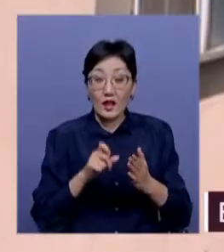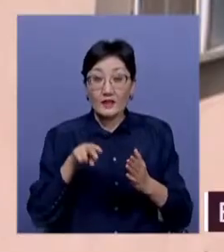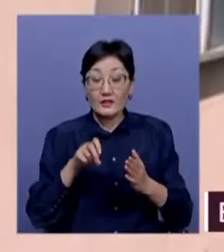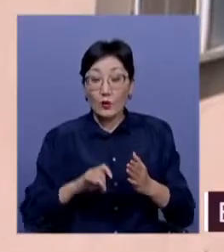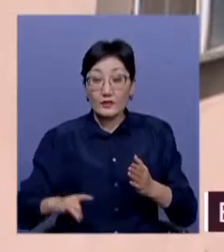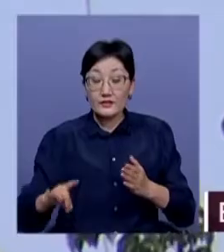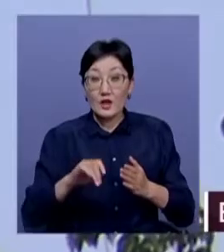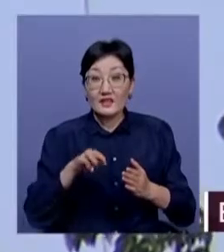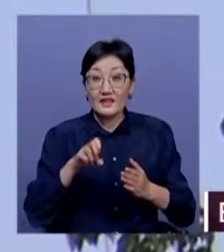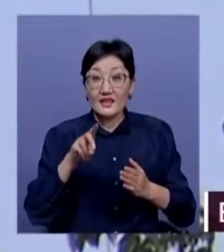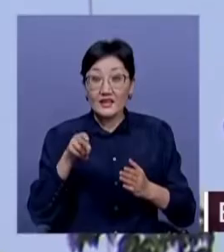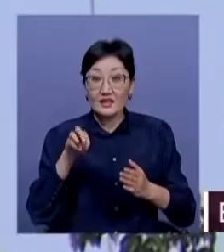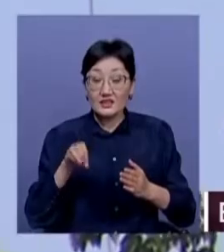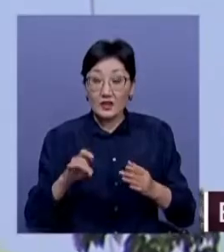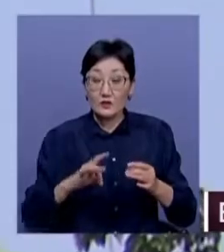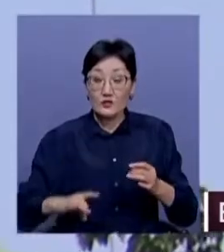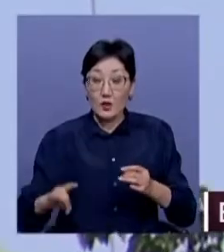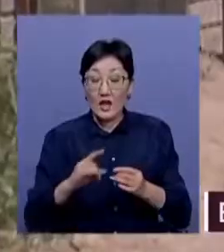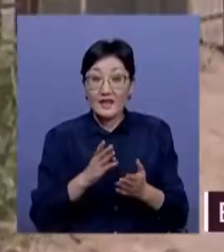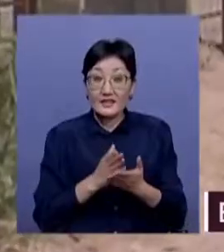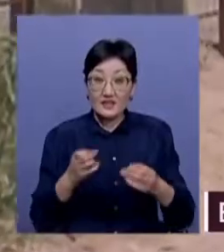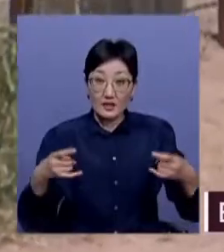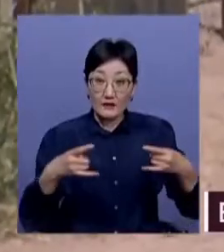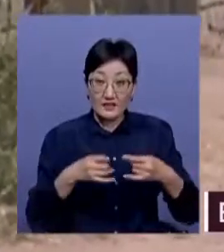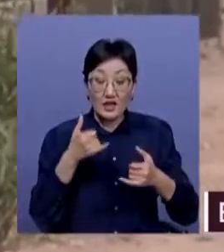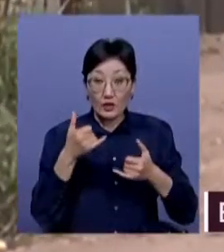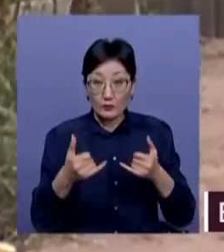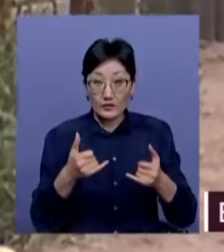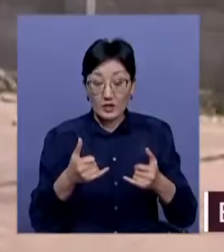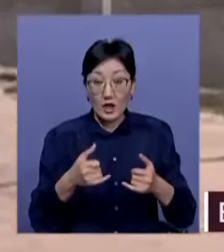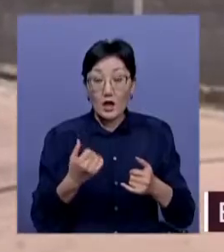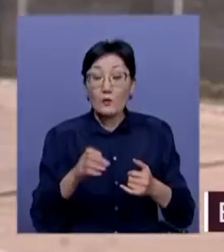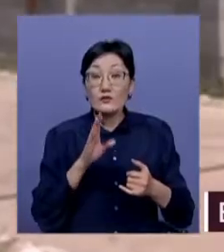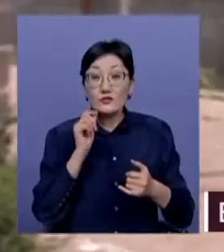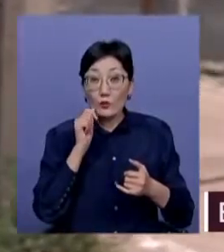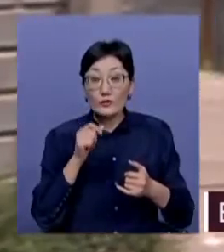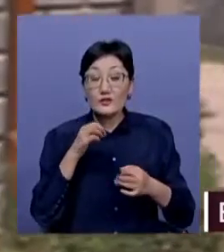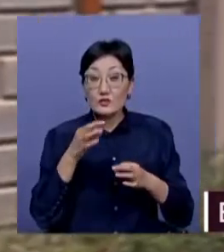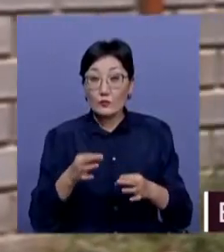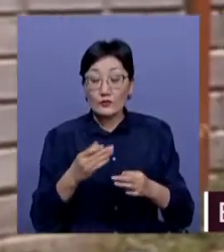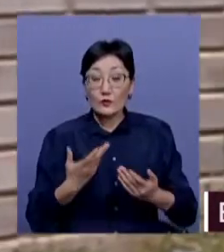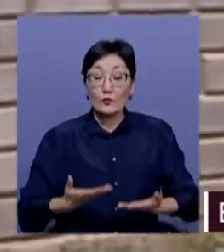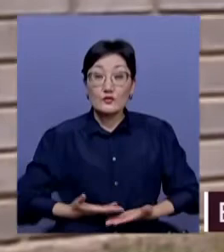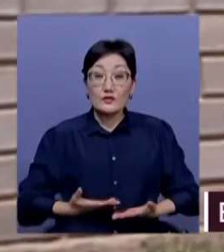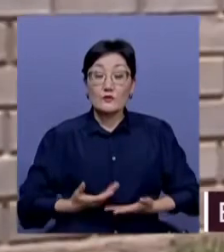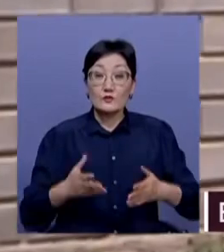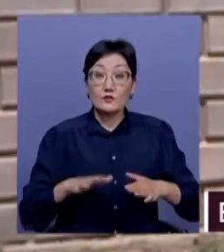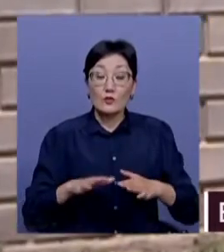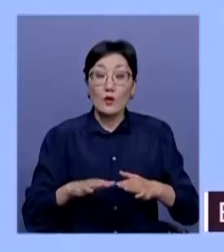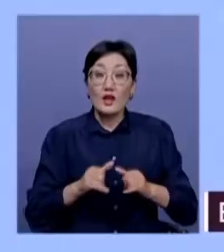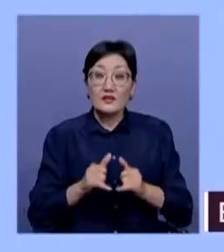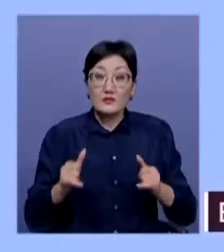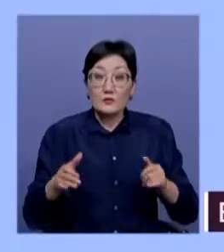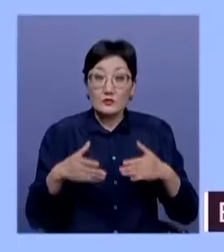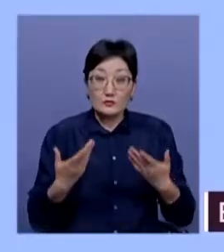ауданы, Теректі ықшамауданының тұрғыны тікелей эфирге хабарласқан еді. Қоңырау шалған азаматтың сөзінше, өзі тұрып жатқан жер өркениеттен